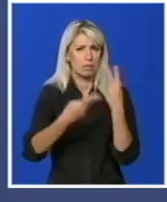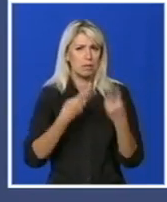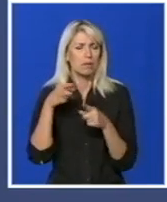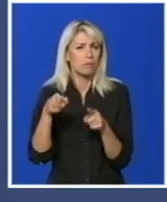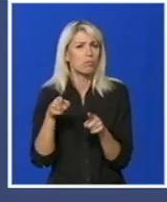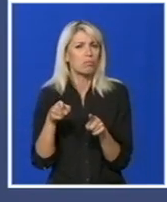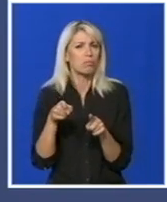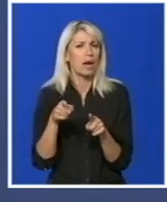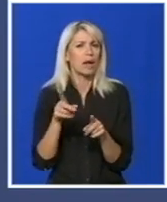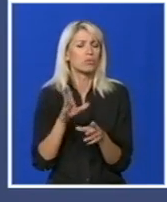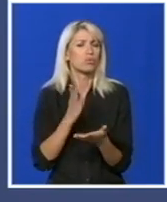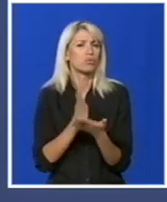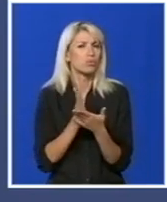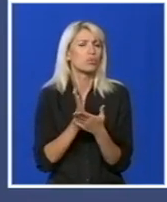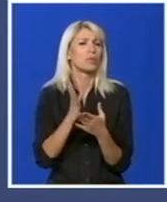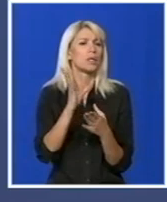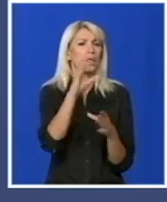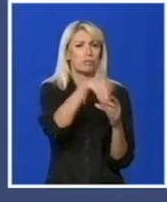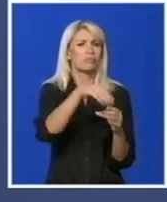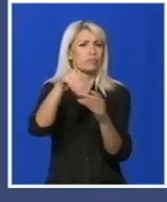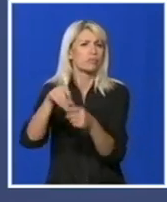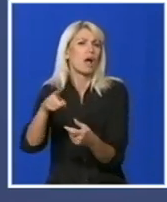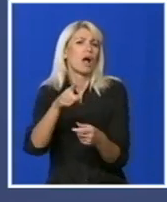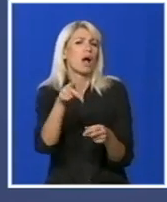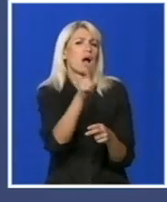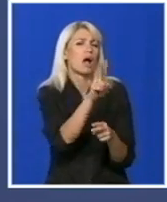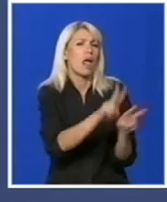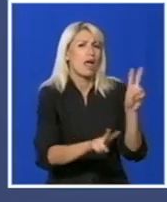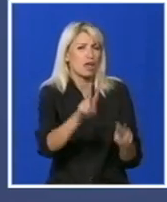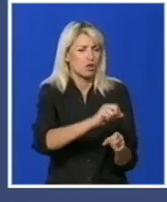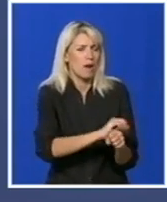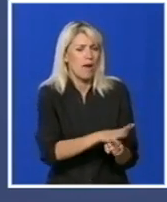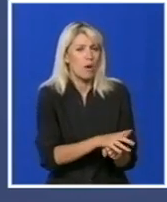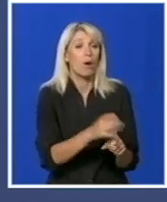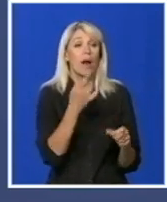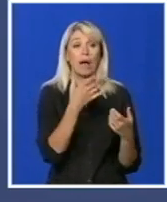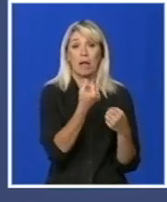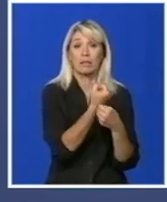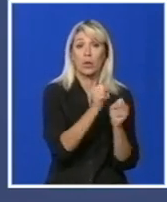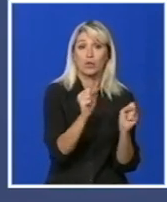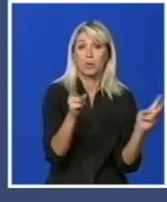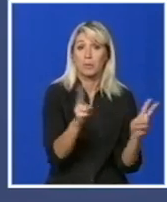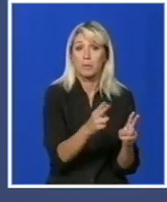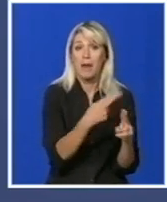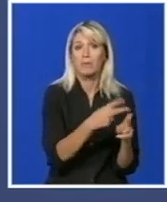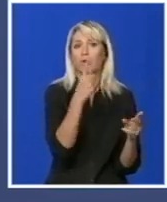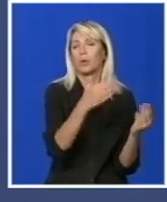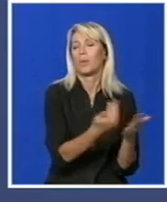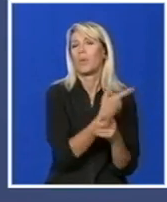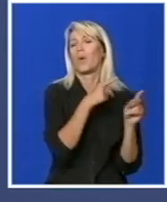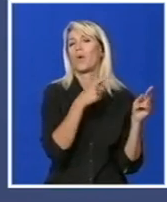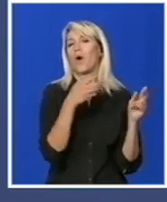bio involviran, inkorporiran u lečenje COVID pacijenata. Njihovim oslobađanjem ćemo ponovo krenuti